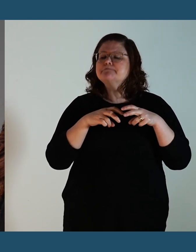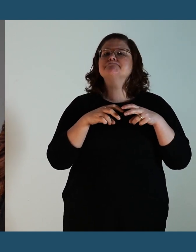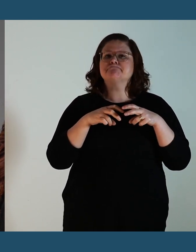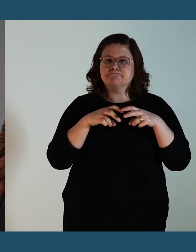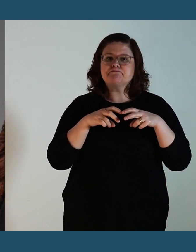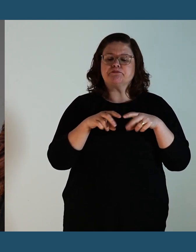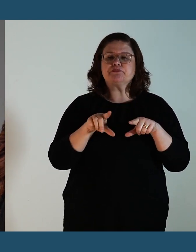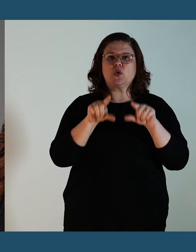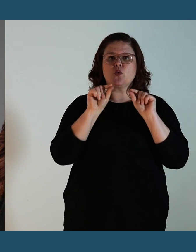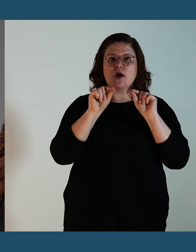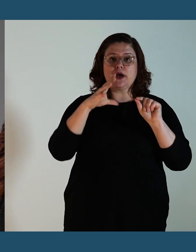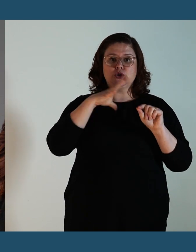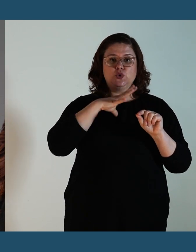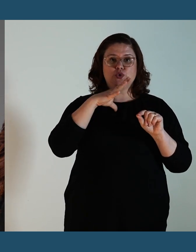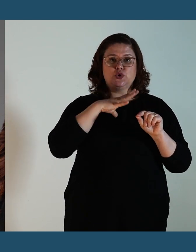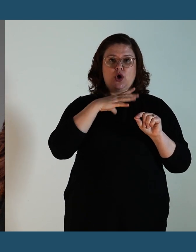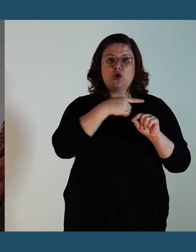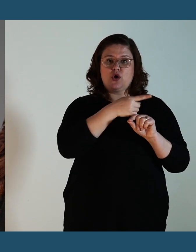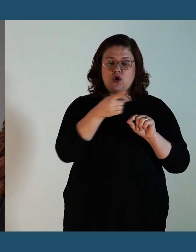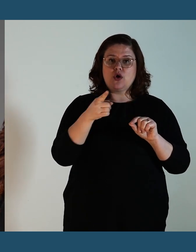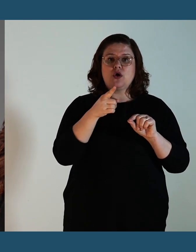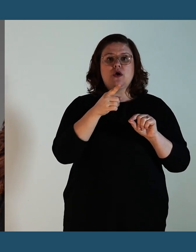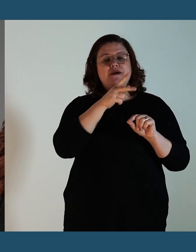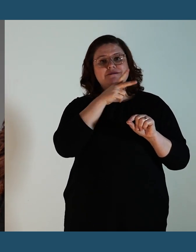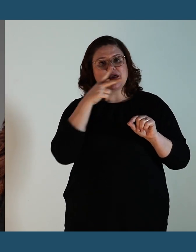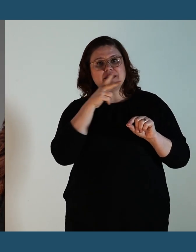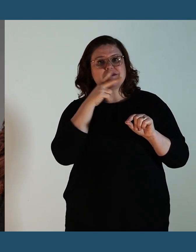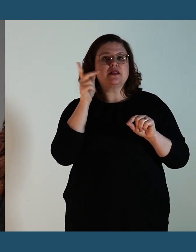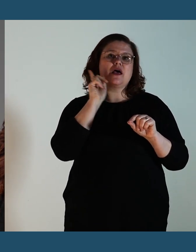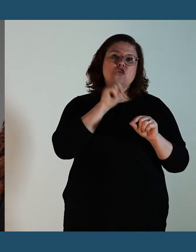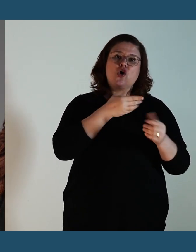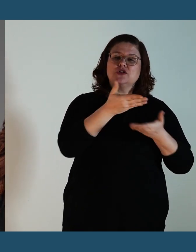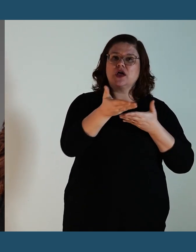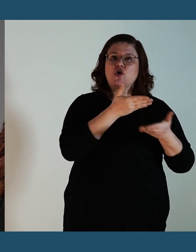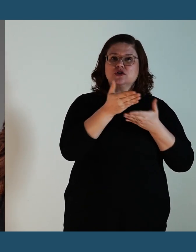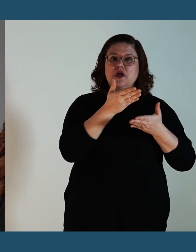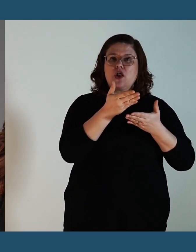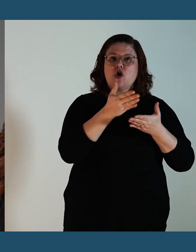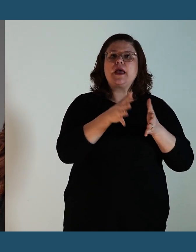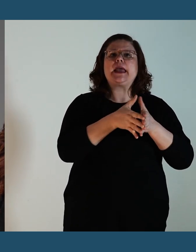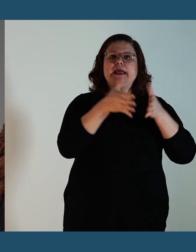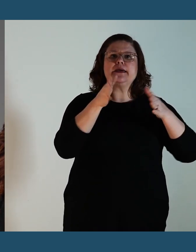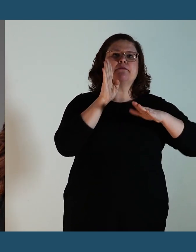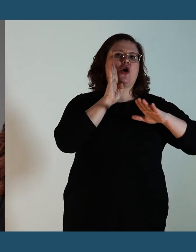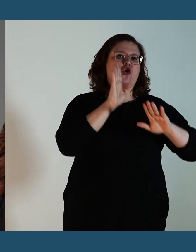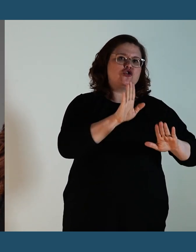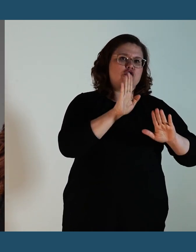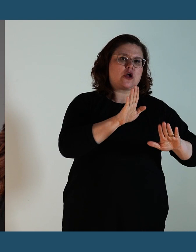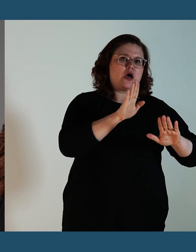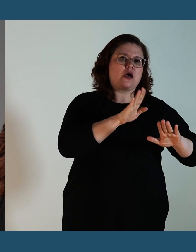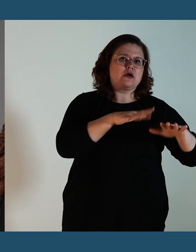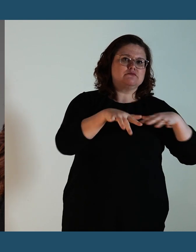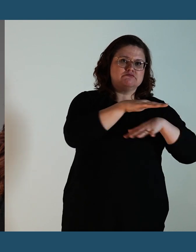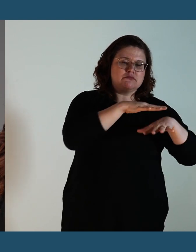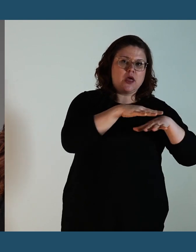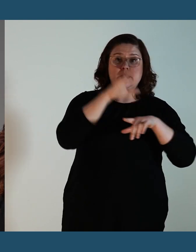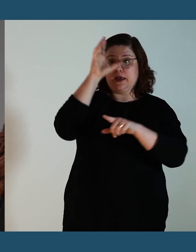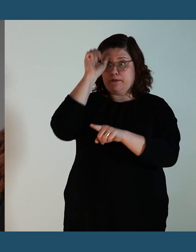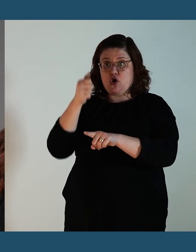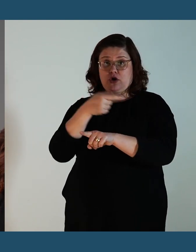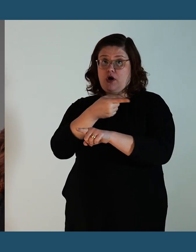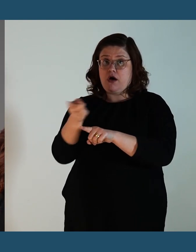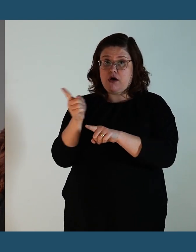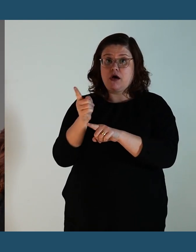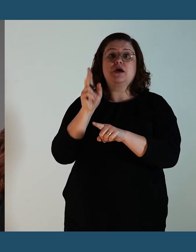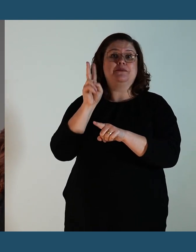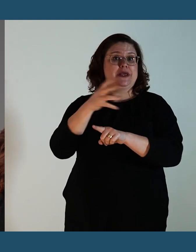kun, tytöt kokee väkivaltaa, kaltoinkohtelua ehkä helpommin kotioloissa ja kotipiirissä, taas pojat